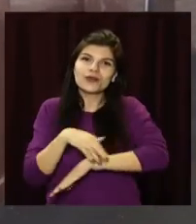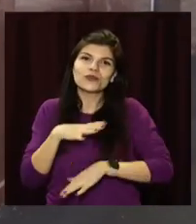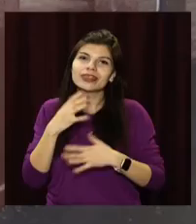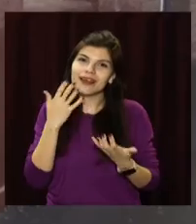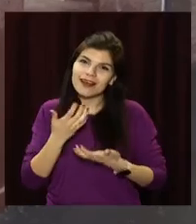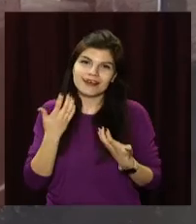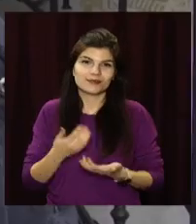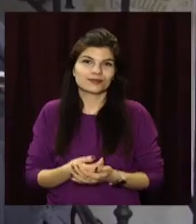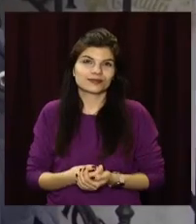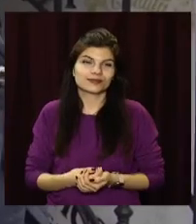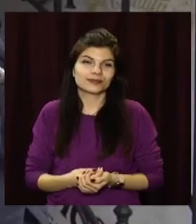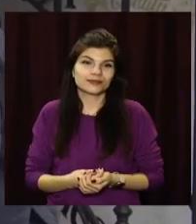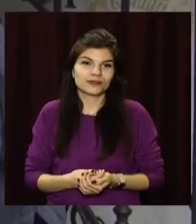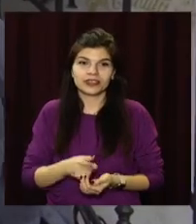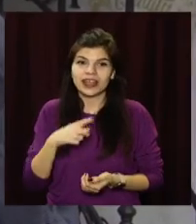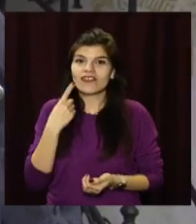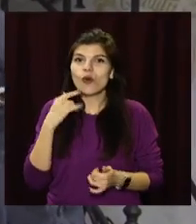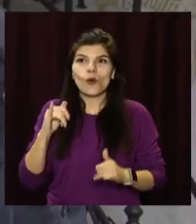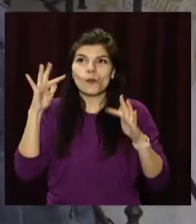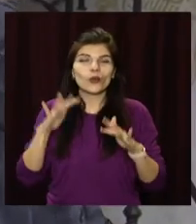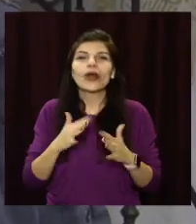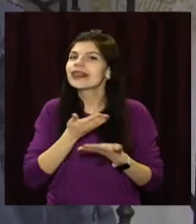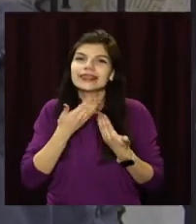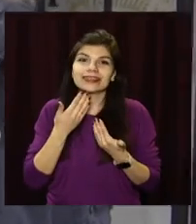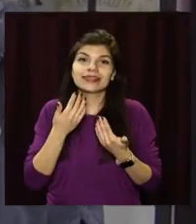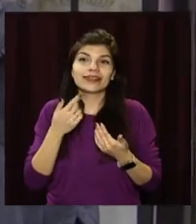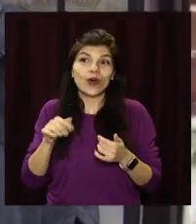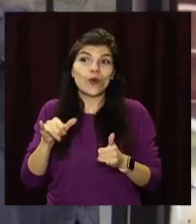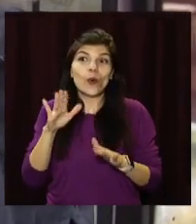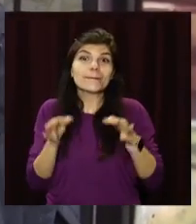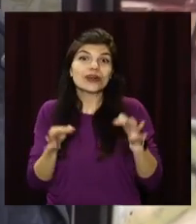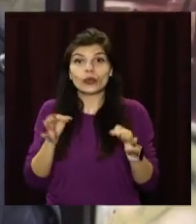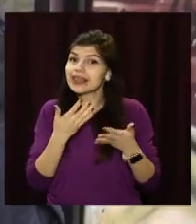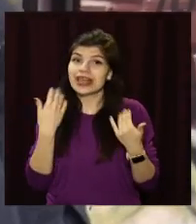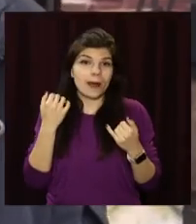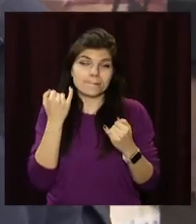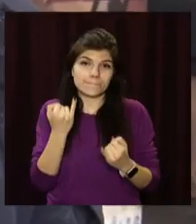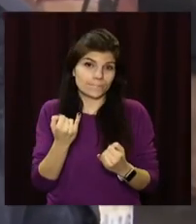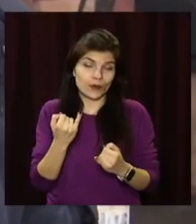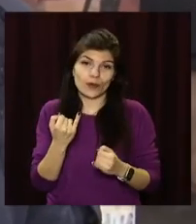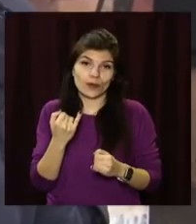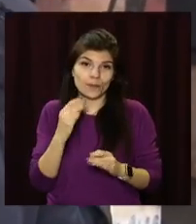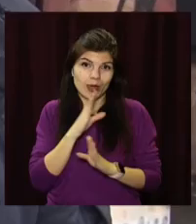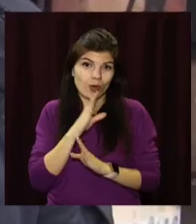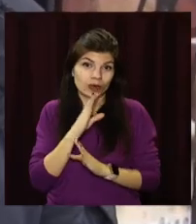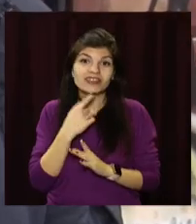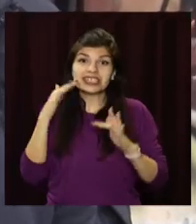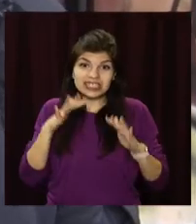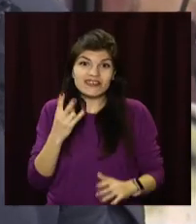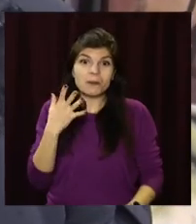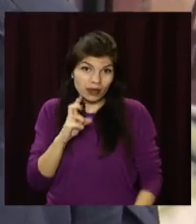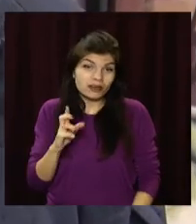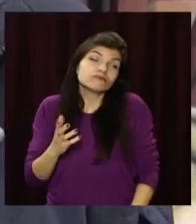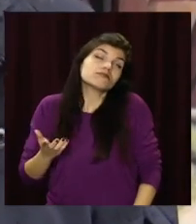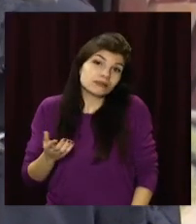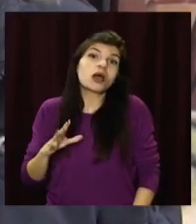тепло. Говорят, у природы нет плохой погоды. Любой радуемся. И снег 25 березня нормально? Ну,